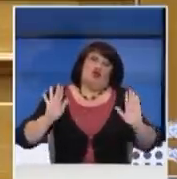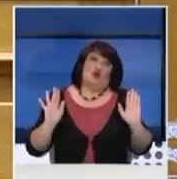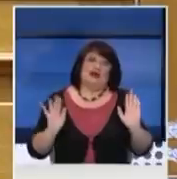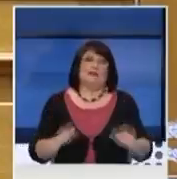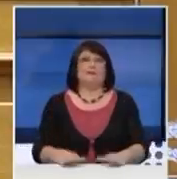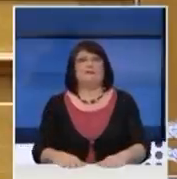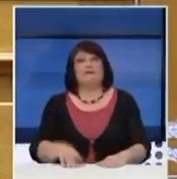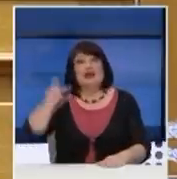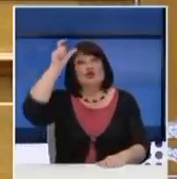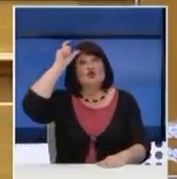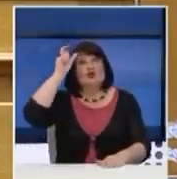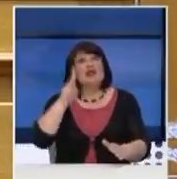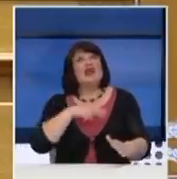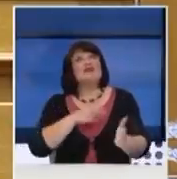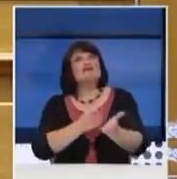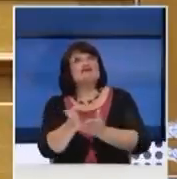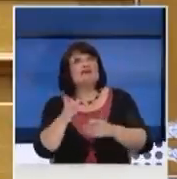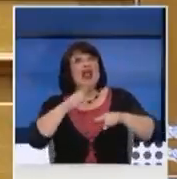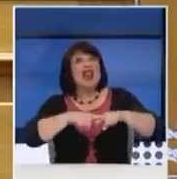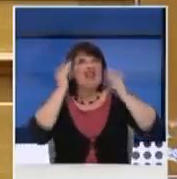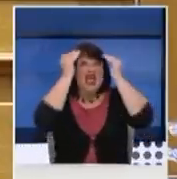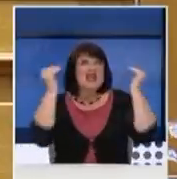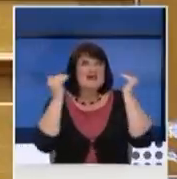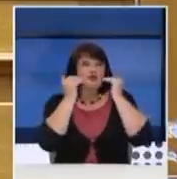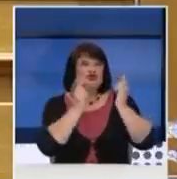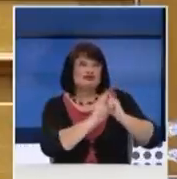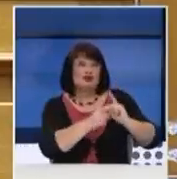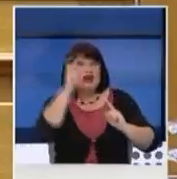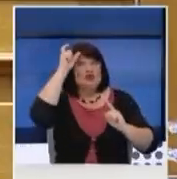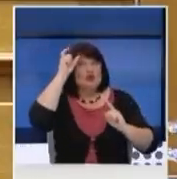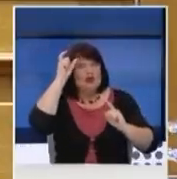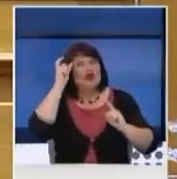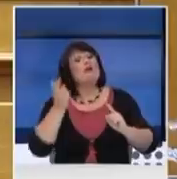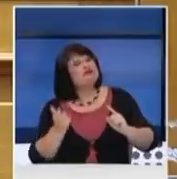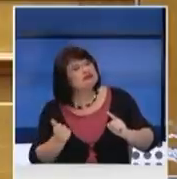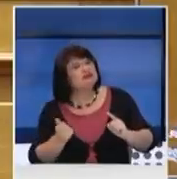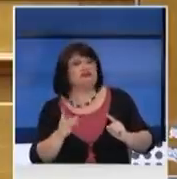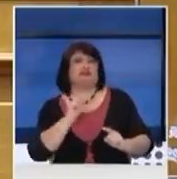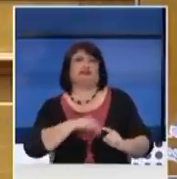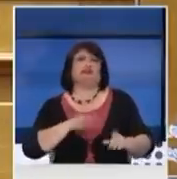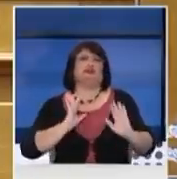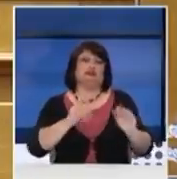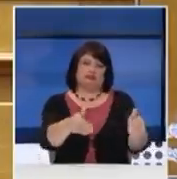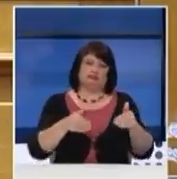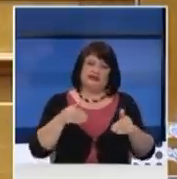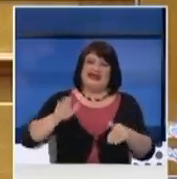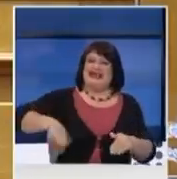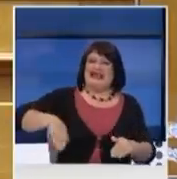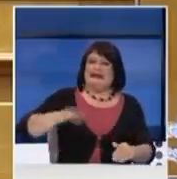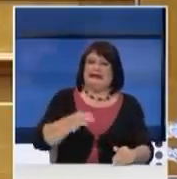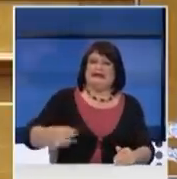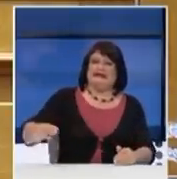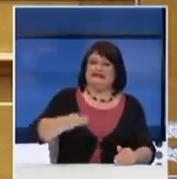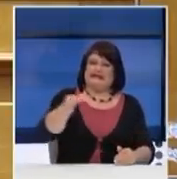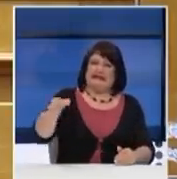Δικαιωμένη η Τουρκία από τη συμφωνία της Αιγύπτου με την Ελλάδα. Έχουν γίνει υποχωρήσεις από τα χειρικά δικαιώματα νησιών και Κρήτης.